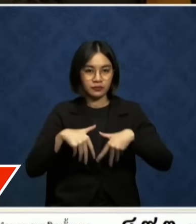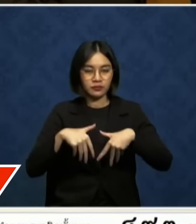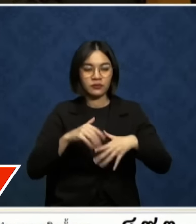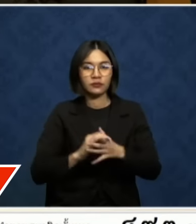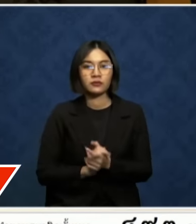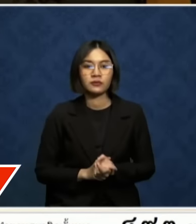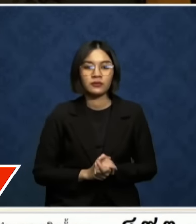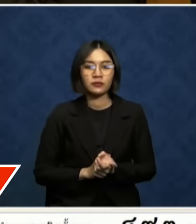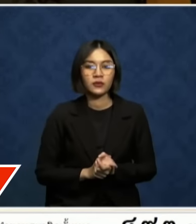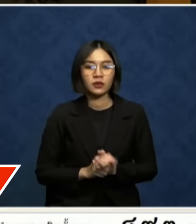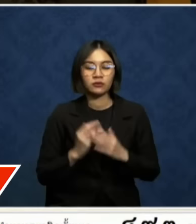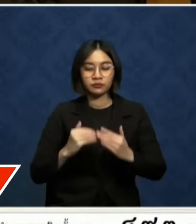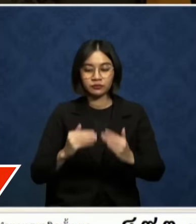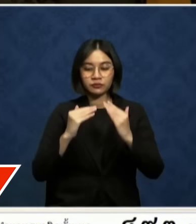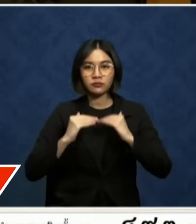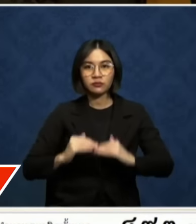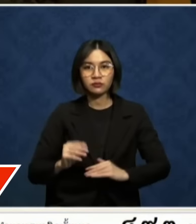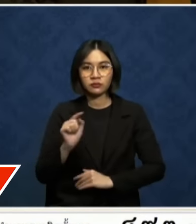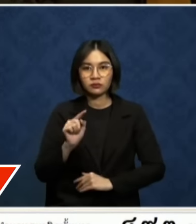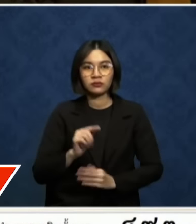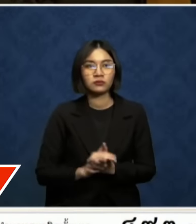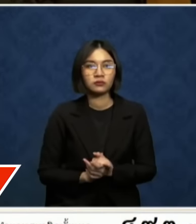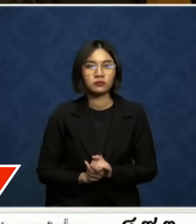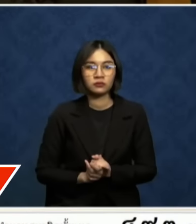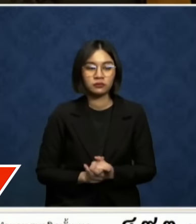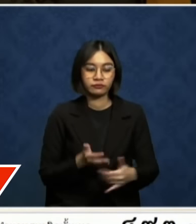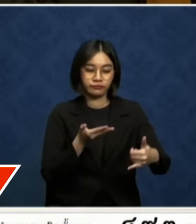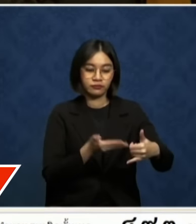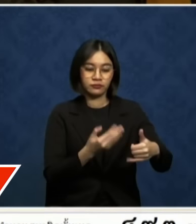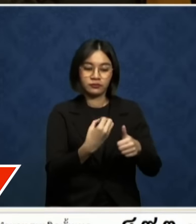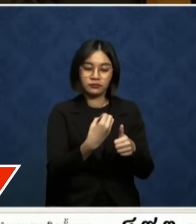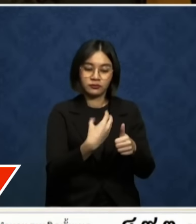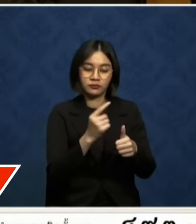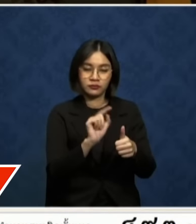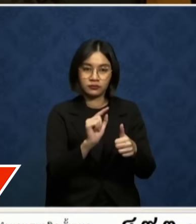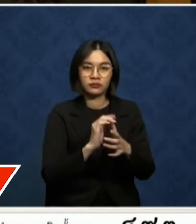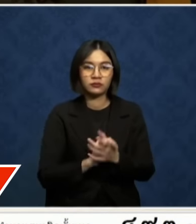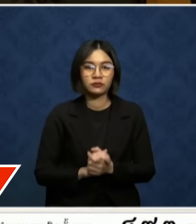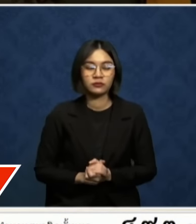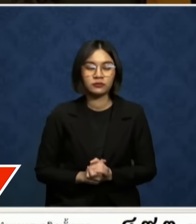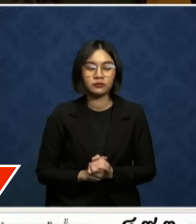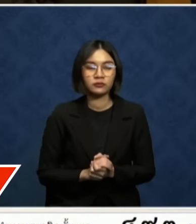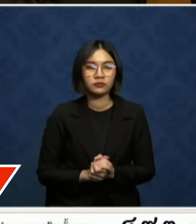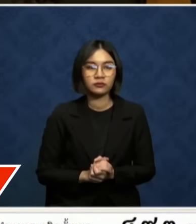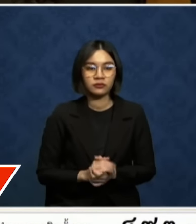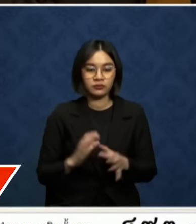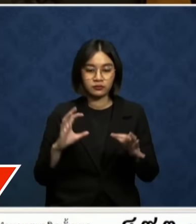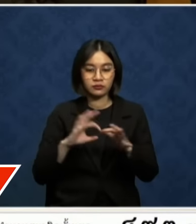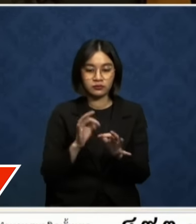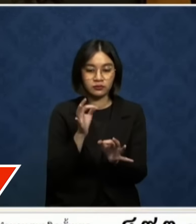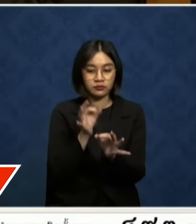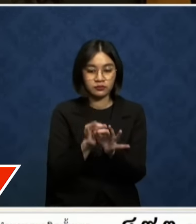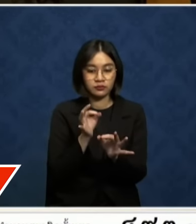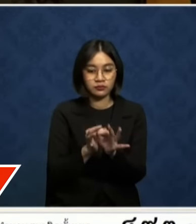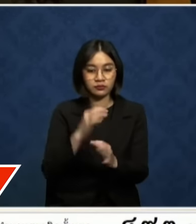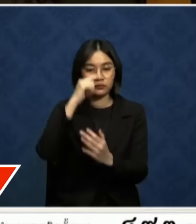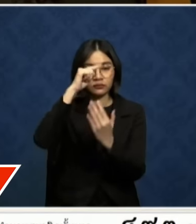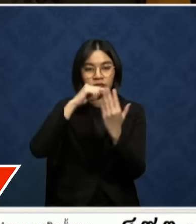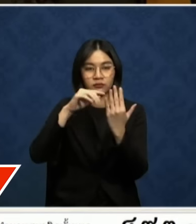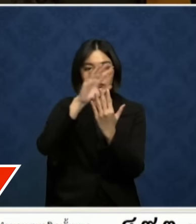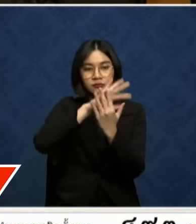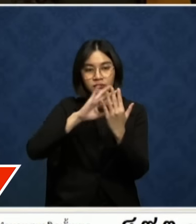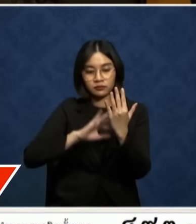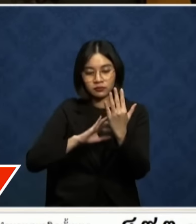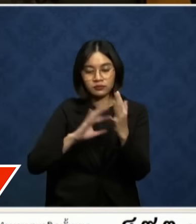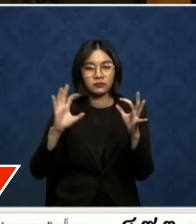ประเด็นถัดมานะครับที่ท่านทิศนาได้เสนอนะครับไม่ว่าจะเป็นในเรื่องของที่เกี่ยวข้องกับธนาคารของประเทศไทยของเรานะครับเข้าไปเกี่ย